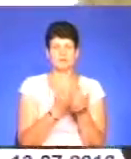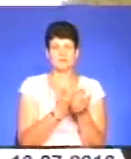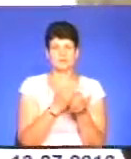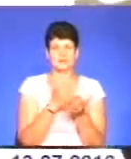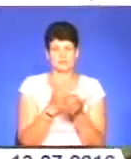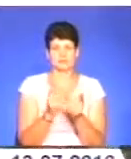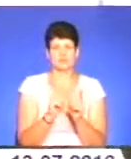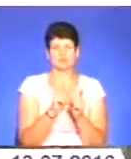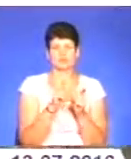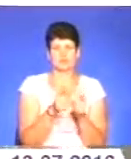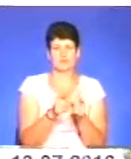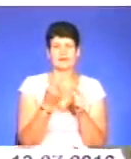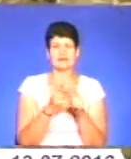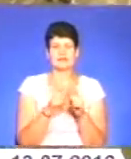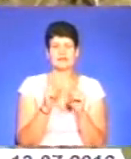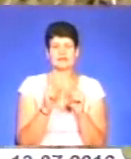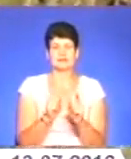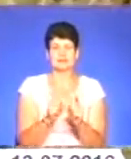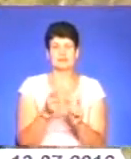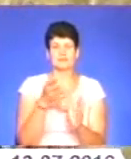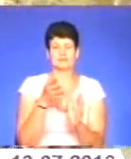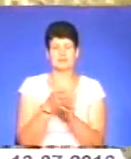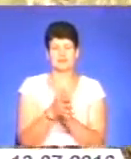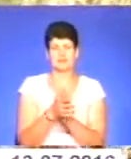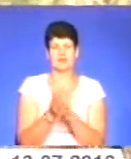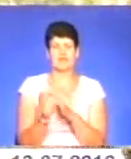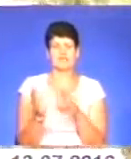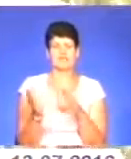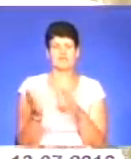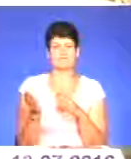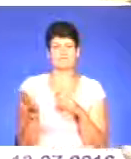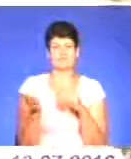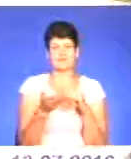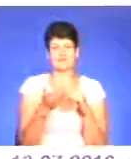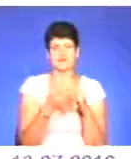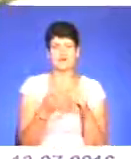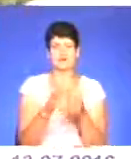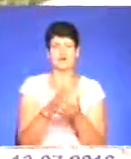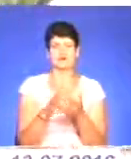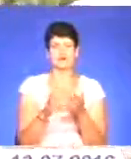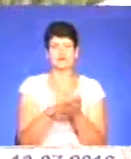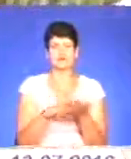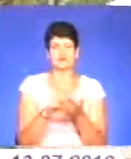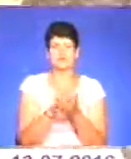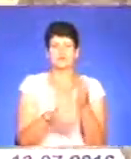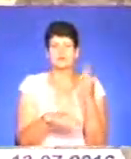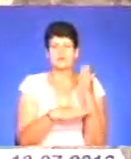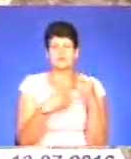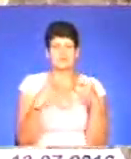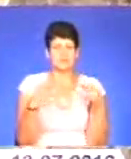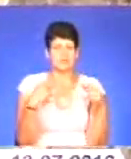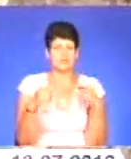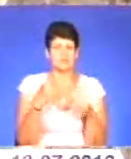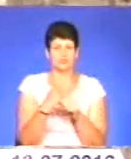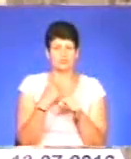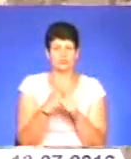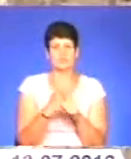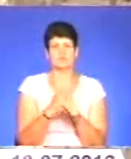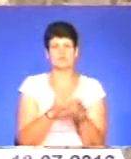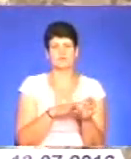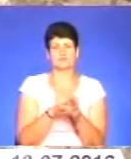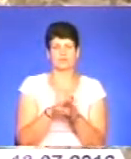терміново забрати і забрати на так звану аварійну ситуацію, щоб не ламалися на могильні плити. На жаль, коштів, які